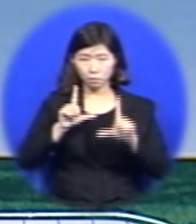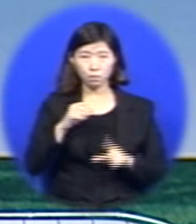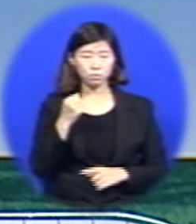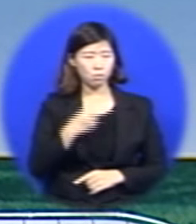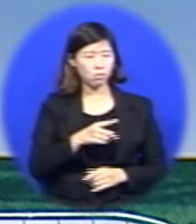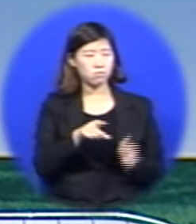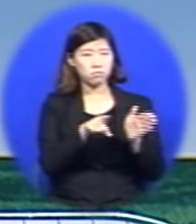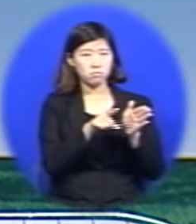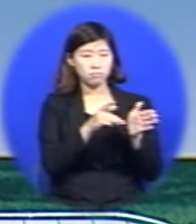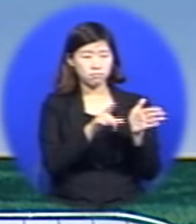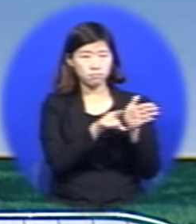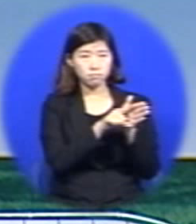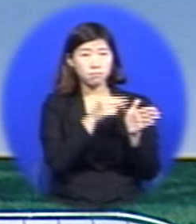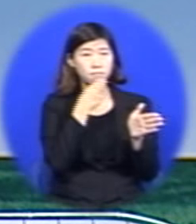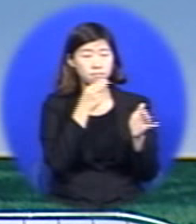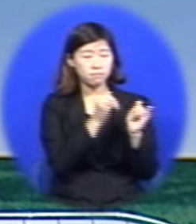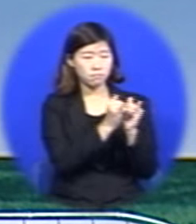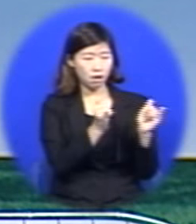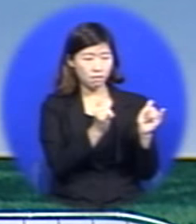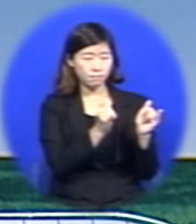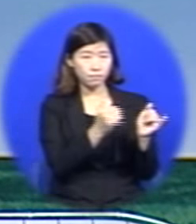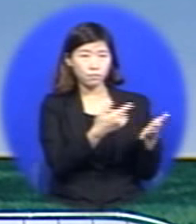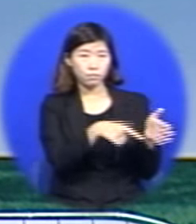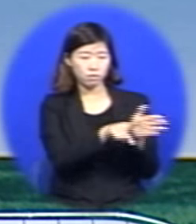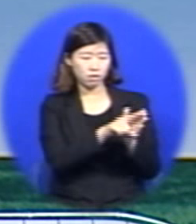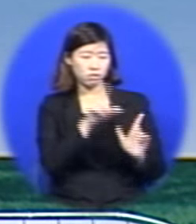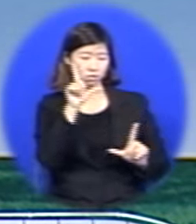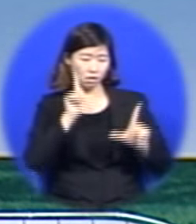이것이 거짓이 없는 사랑입니다.